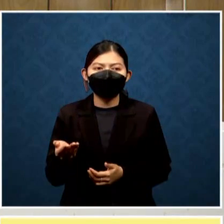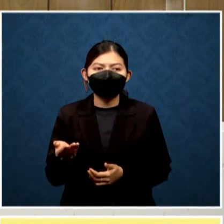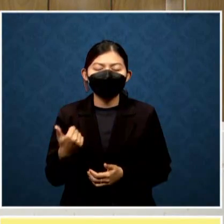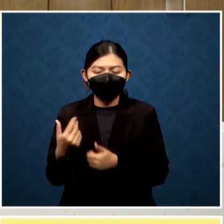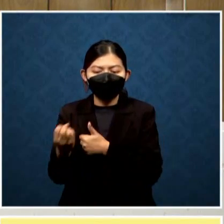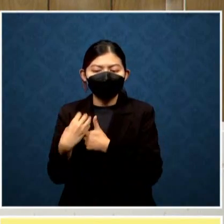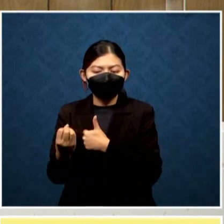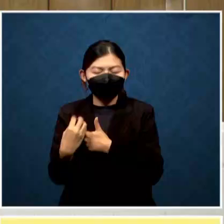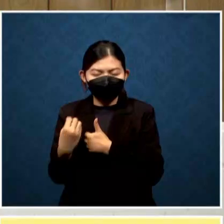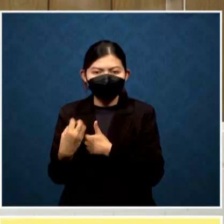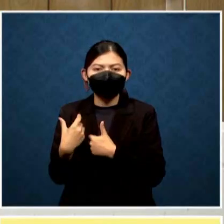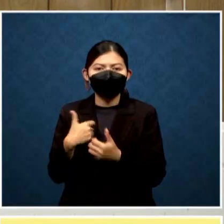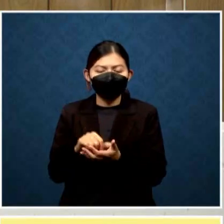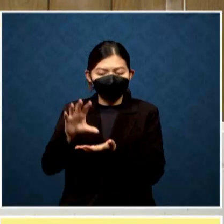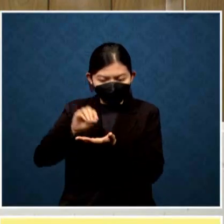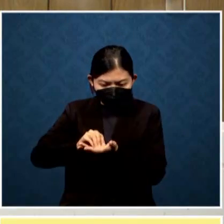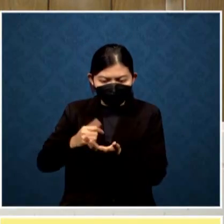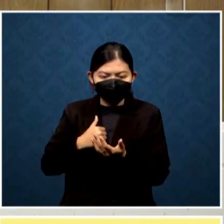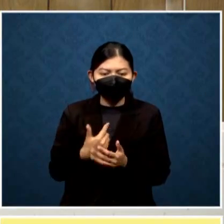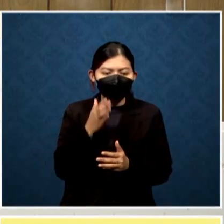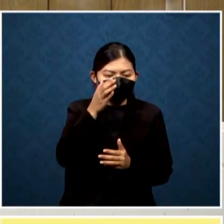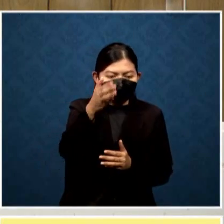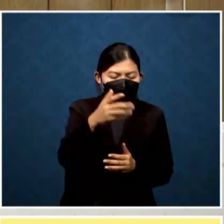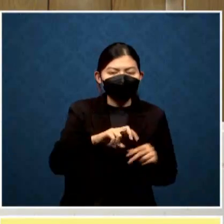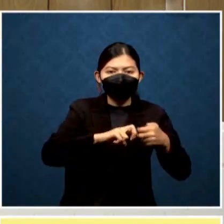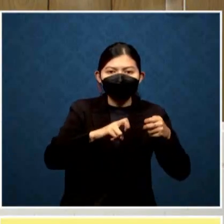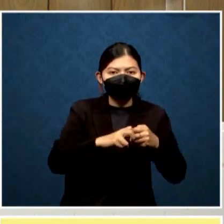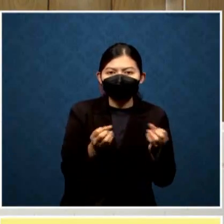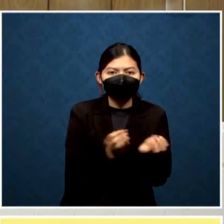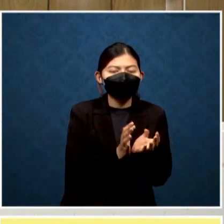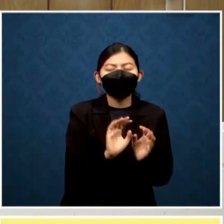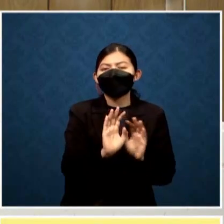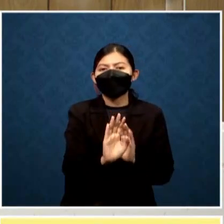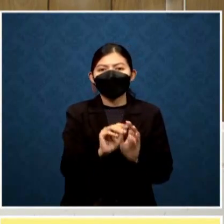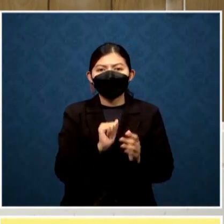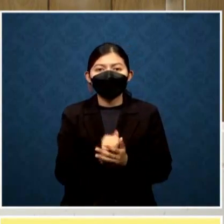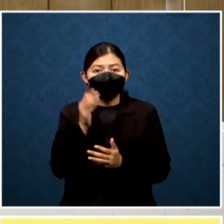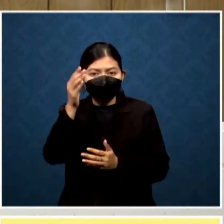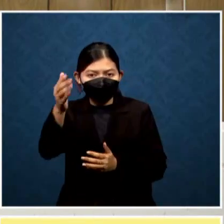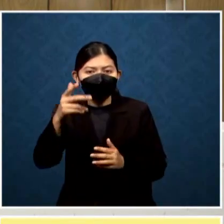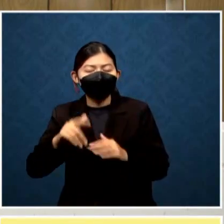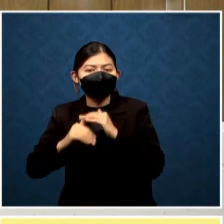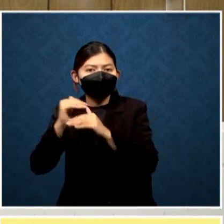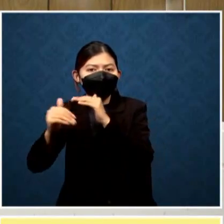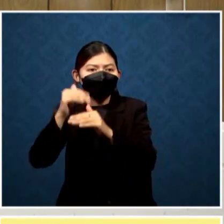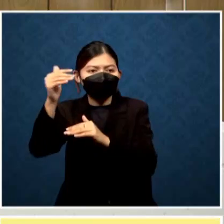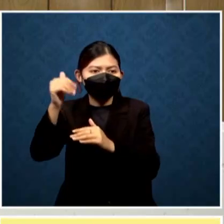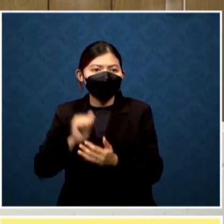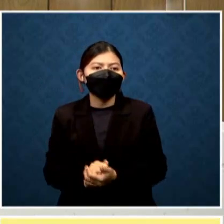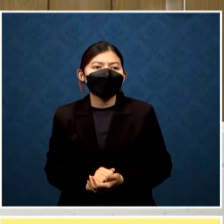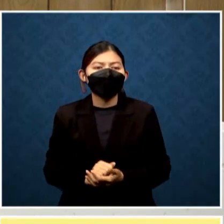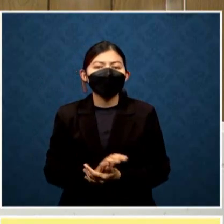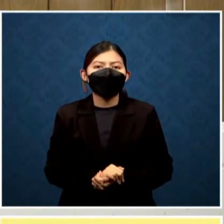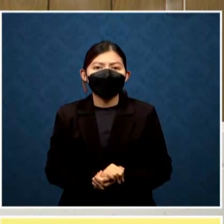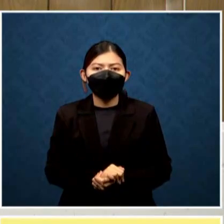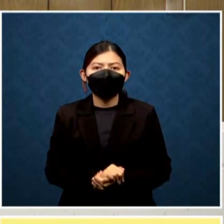ำแนะนำที่จะไปดำเนินการเพื่อไม่ให้เกิดอีกเพื่อประโยชน์ของประเทศชาติแต่ก็อยากจะเรียนว่าผมก็คงต้องกลับตามที่ท่านว่าไป